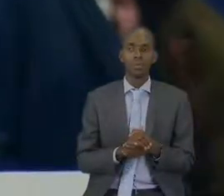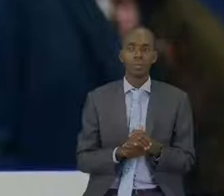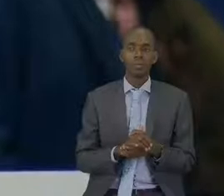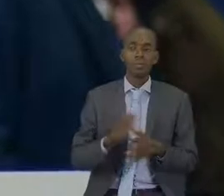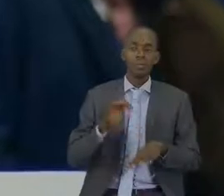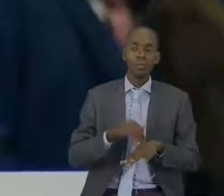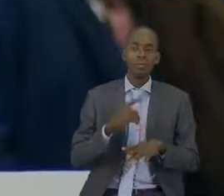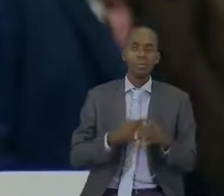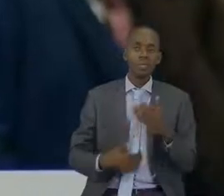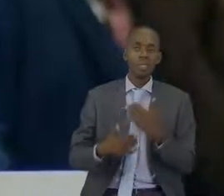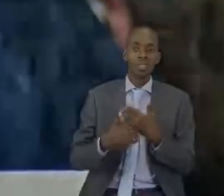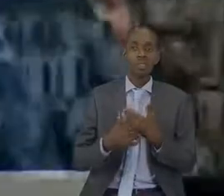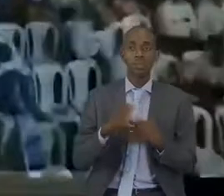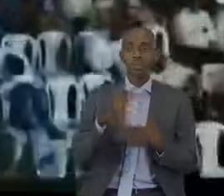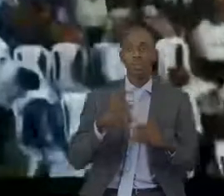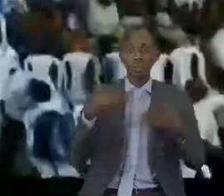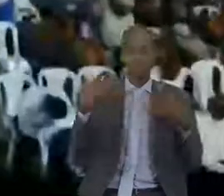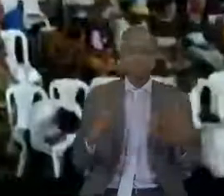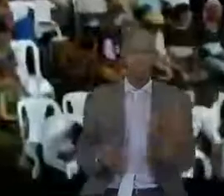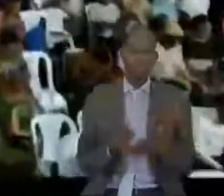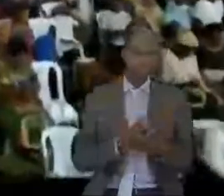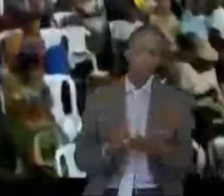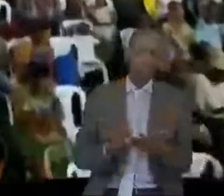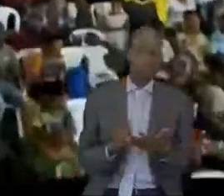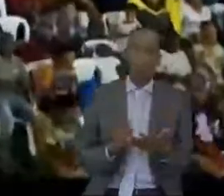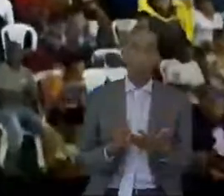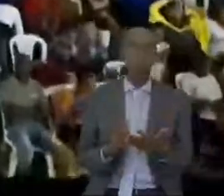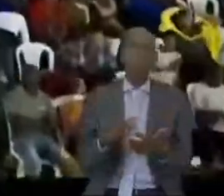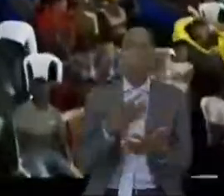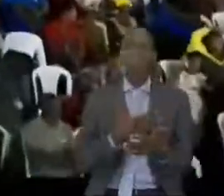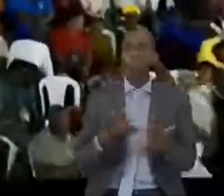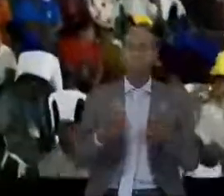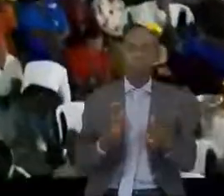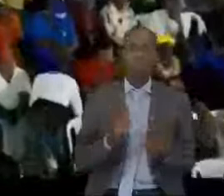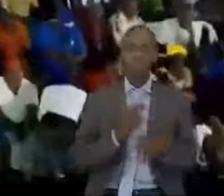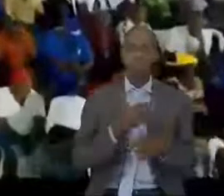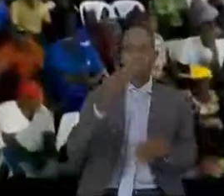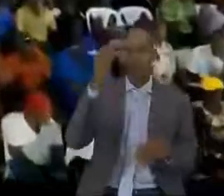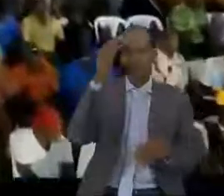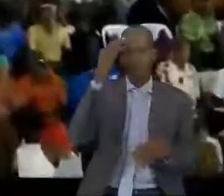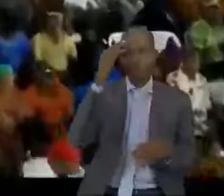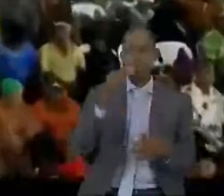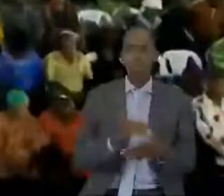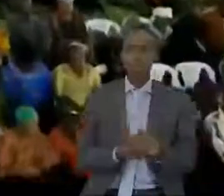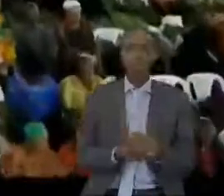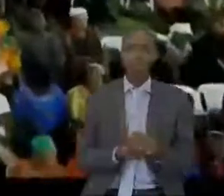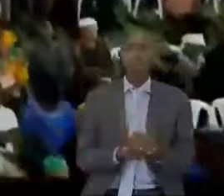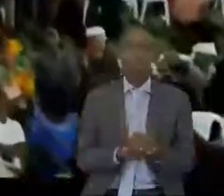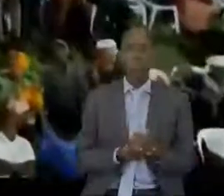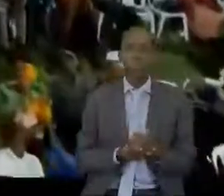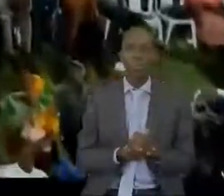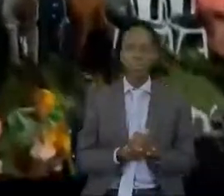Occupons-nous rapidement de nouveaux convertis sur tous nos sites de croisade où vous êtes à plein air.